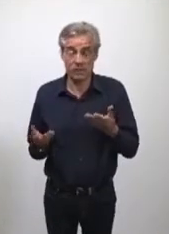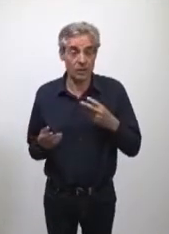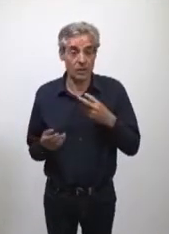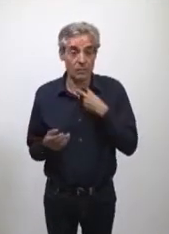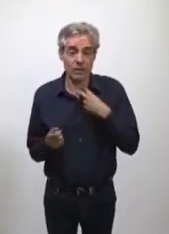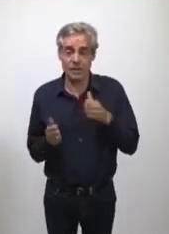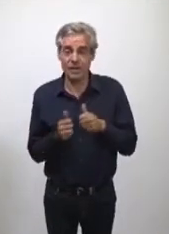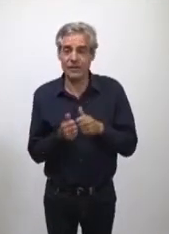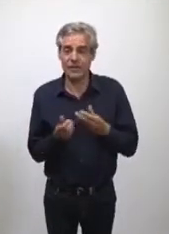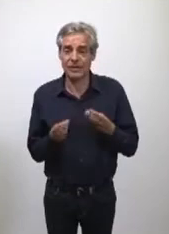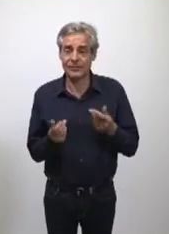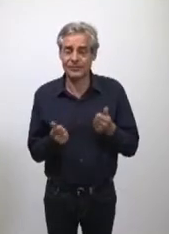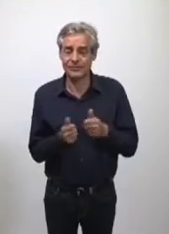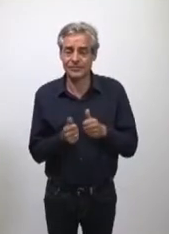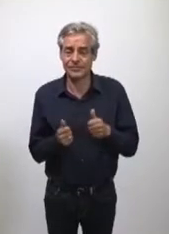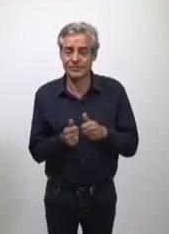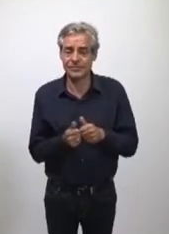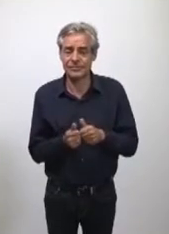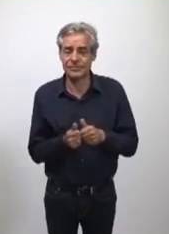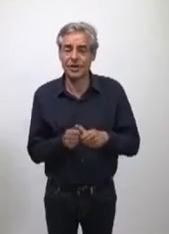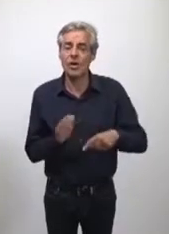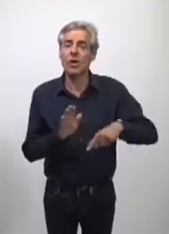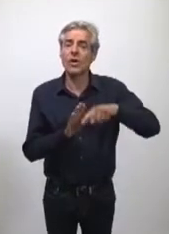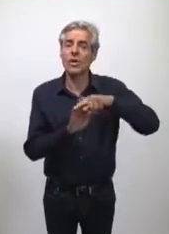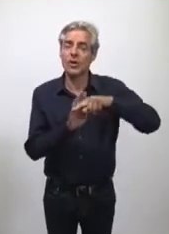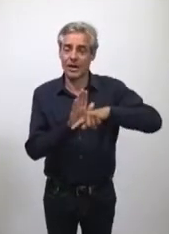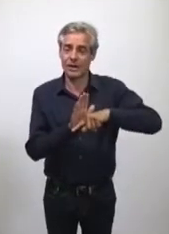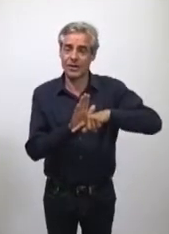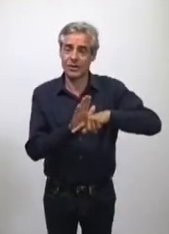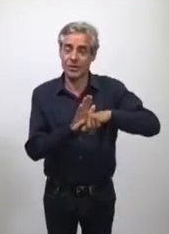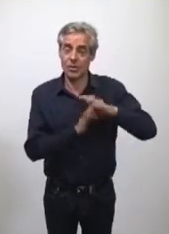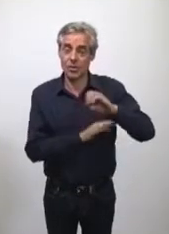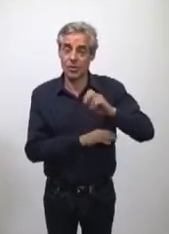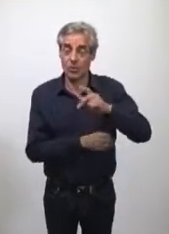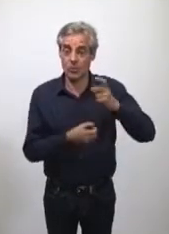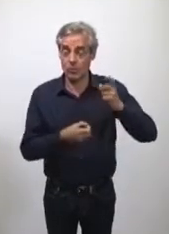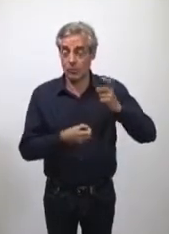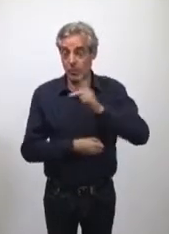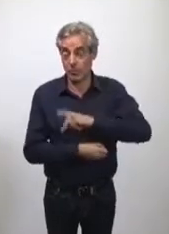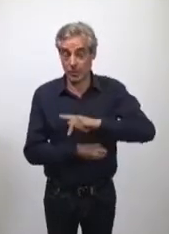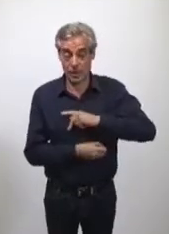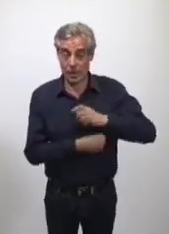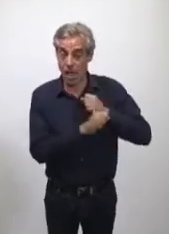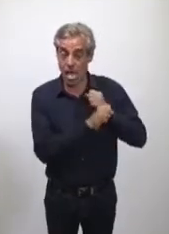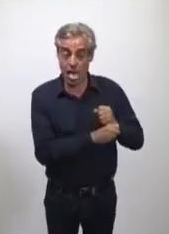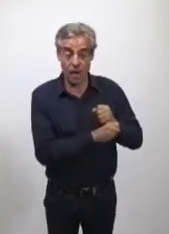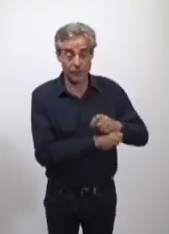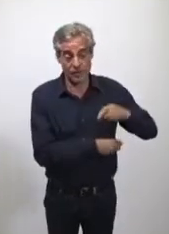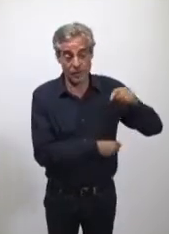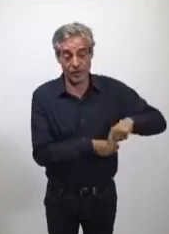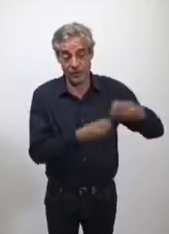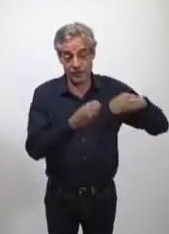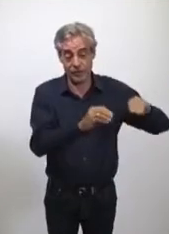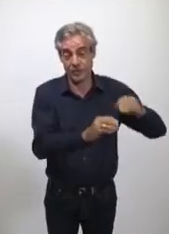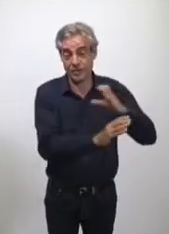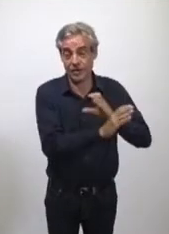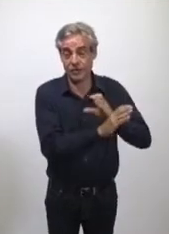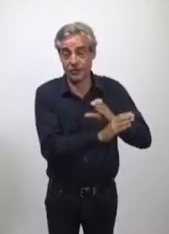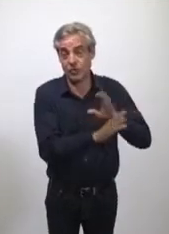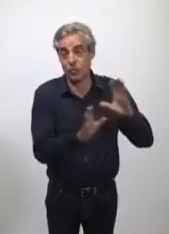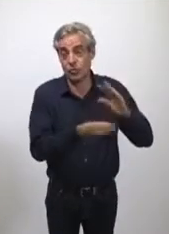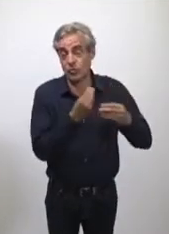s'appelle, le règlement de la copropriété qui nous contraignait énormément.